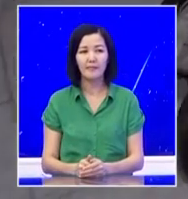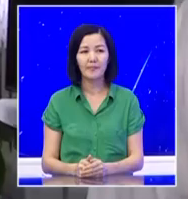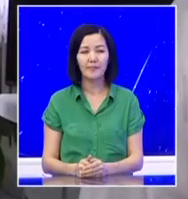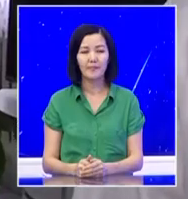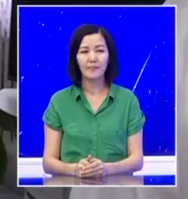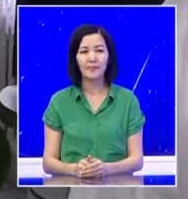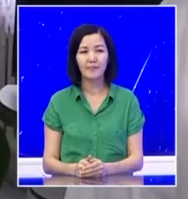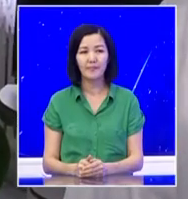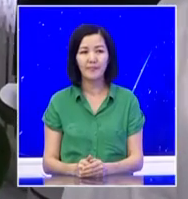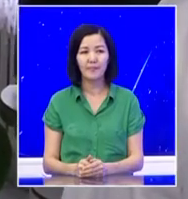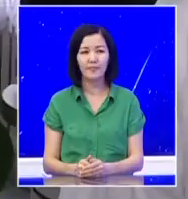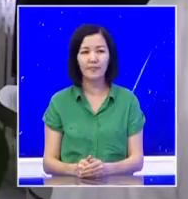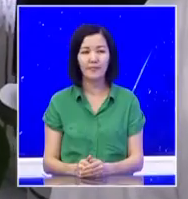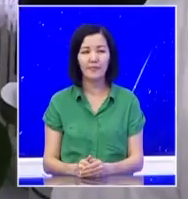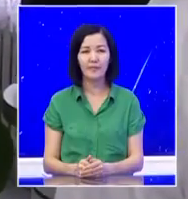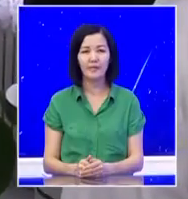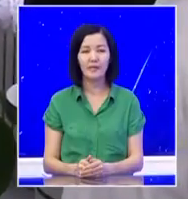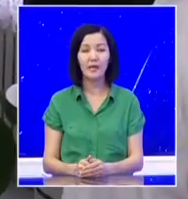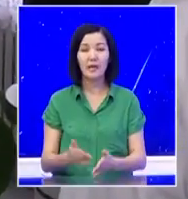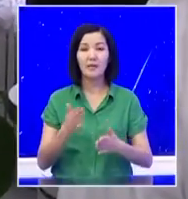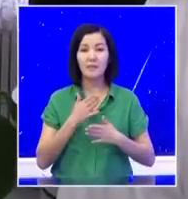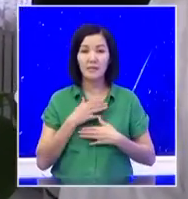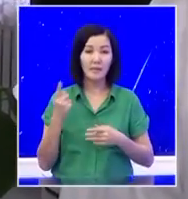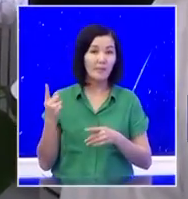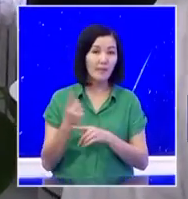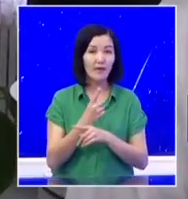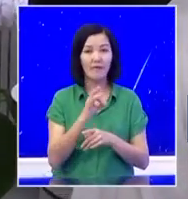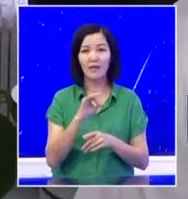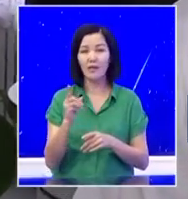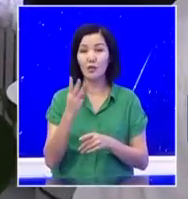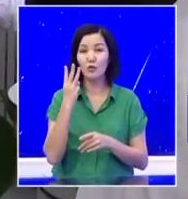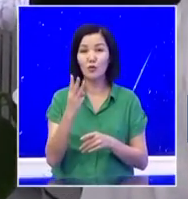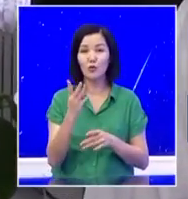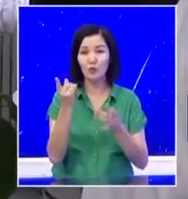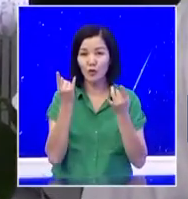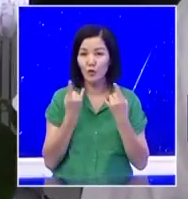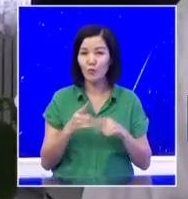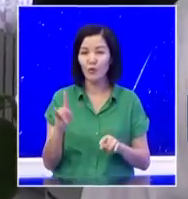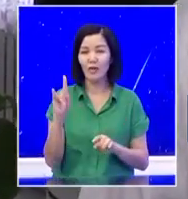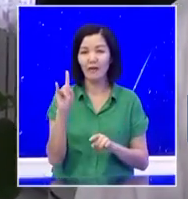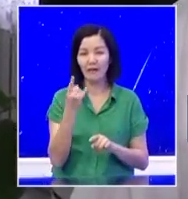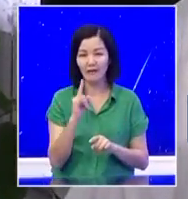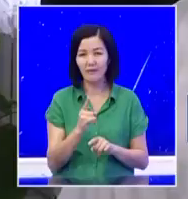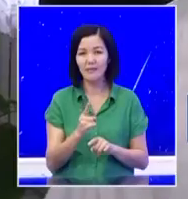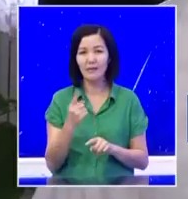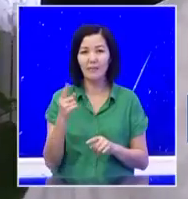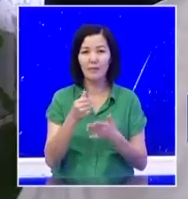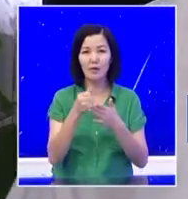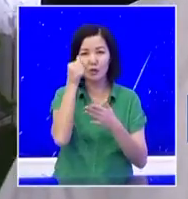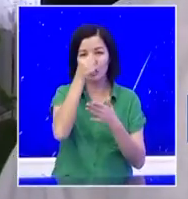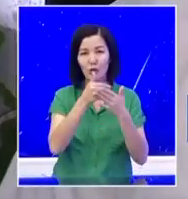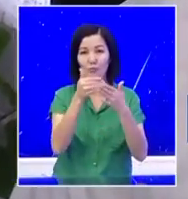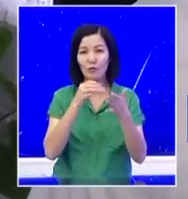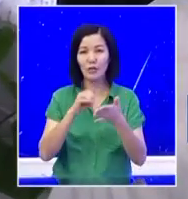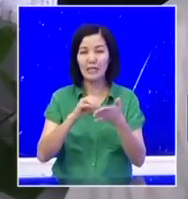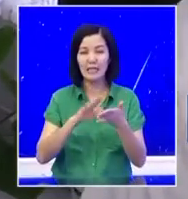Бізде биыл алғаш рет үшемдер дүниеге келді. Дәл осындай жағдай бір жыл бұрын тіркелген.